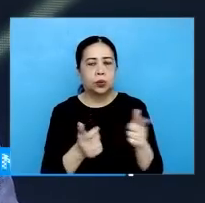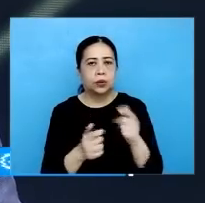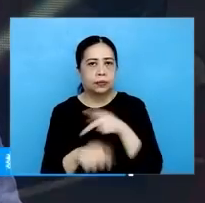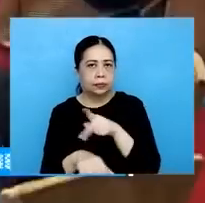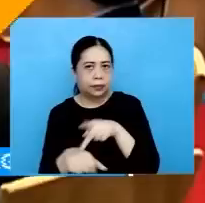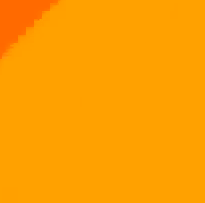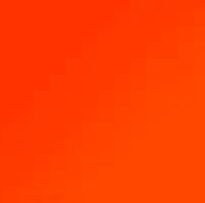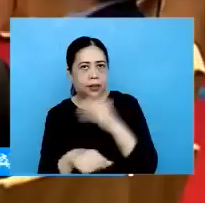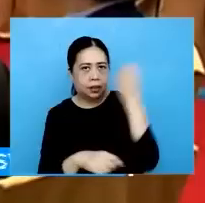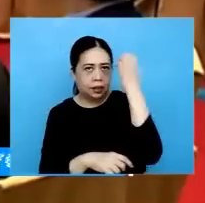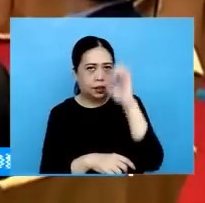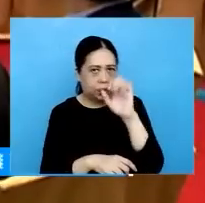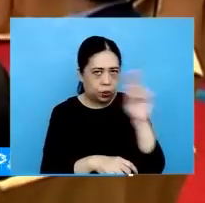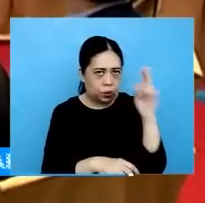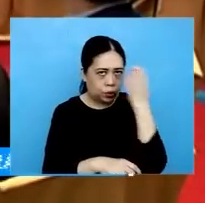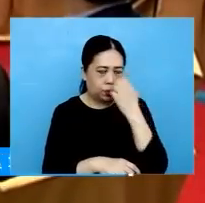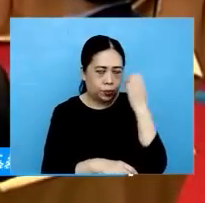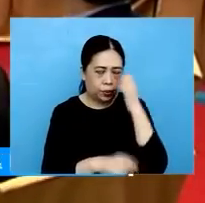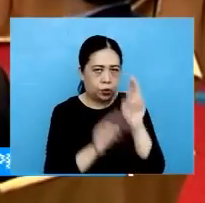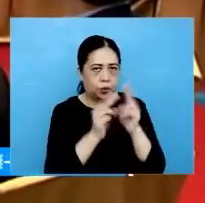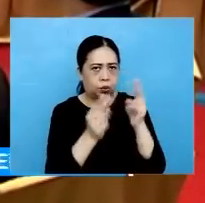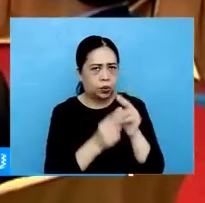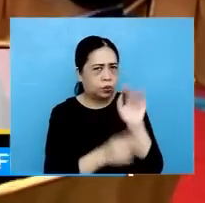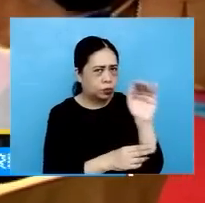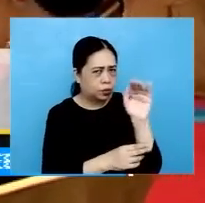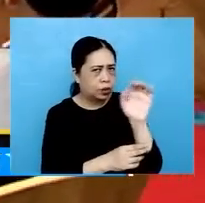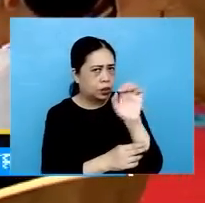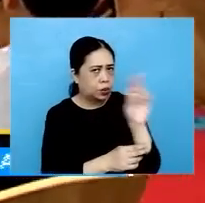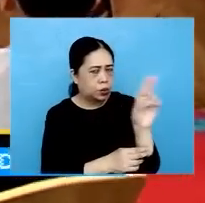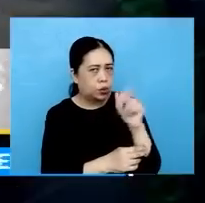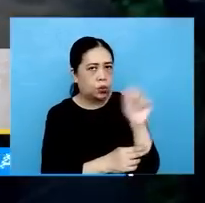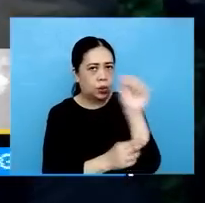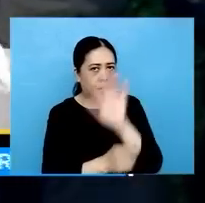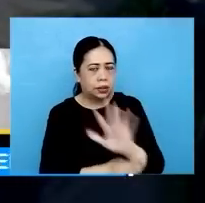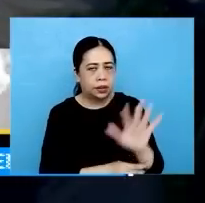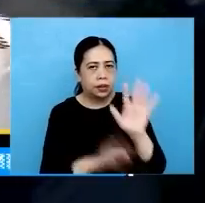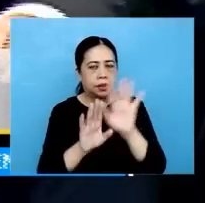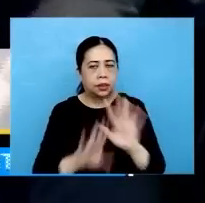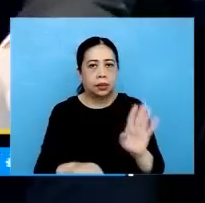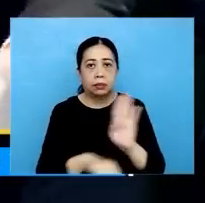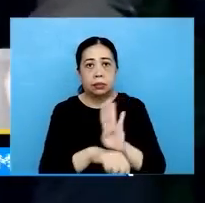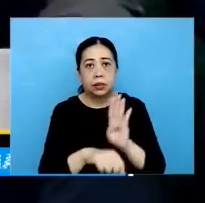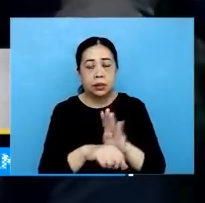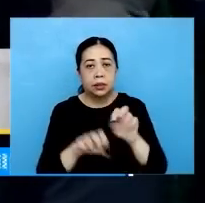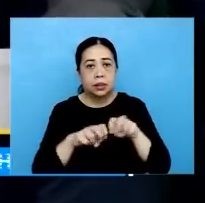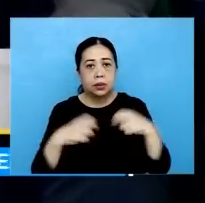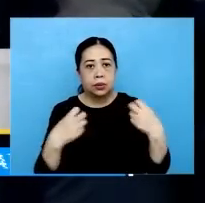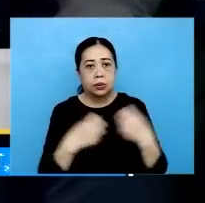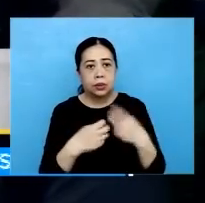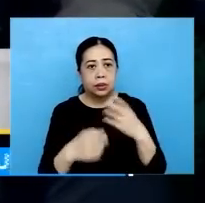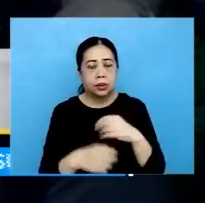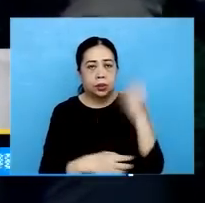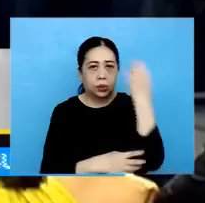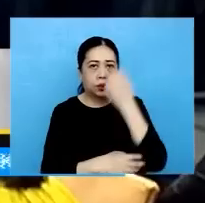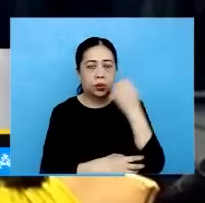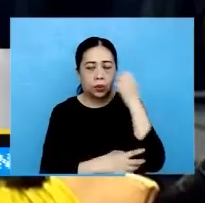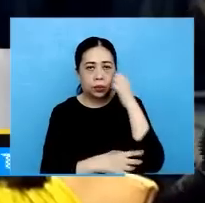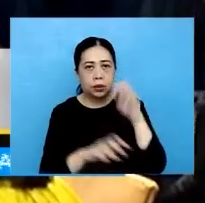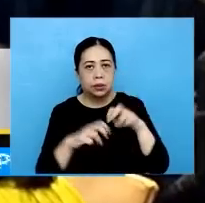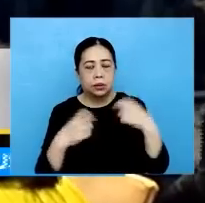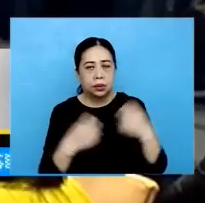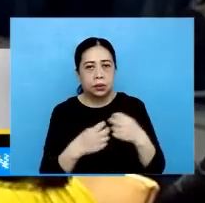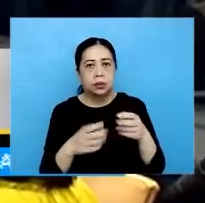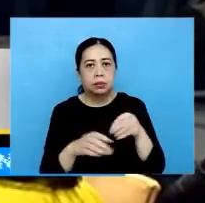Union. Nanawagan ng tulong ang Pangulo sa EU-ASEAN Business Council at European Chamber of Commerce of the Philippines